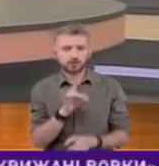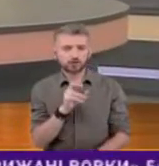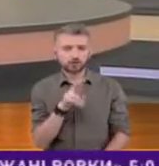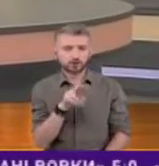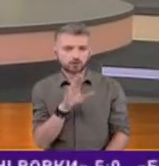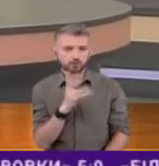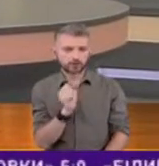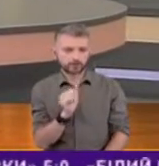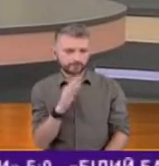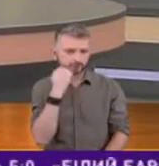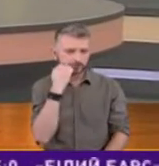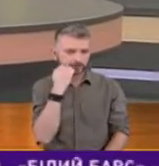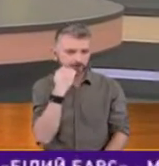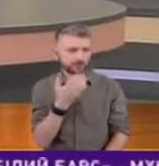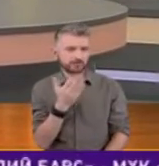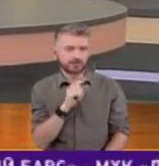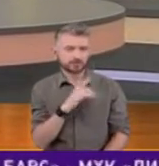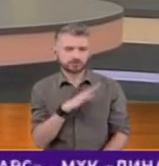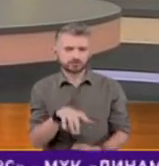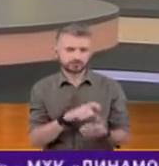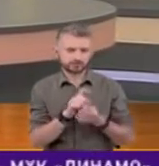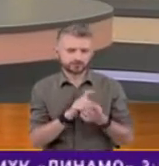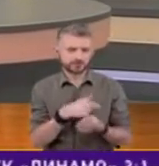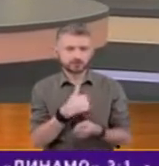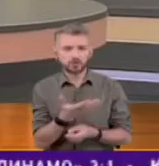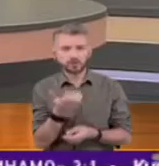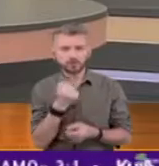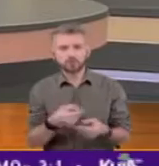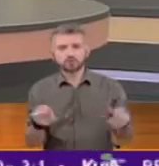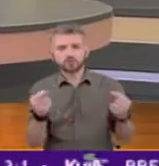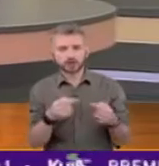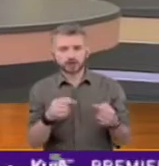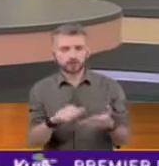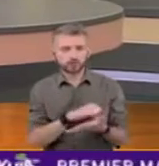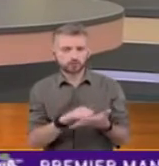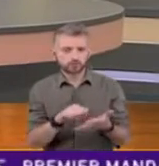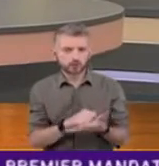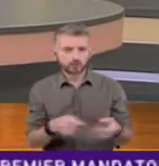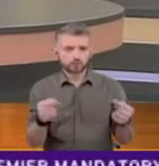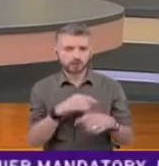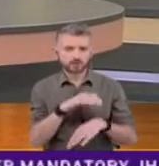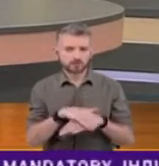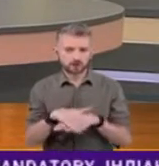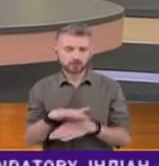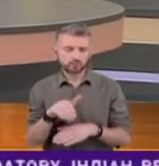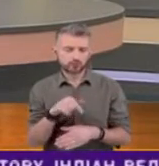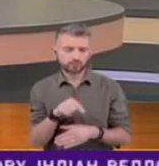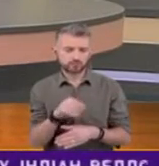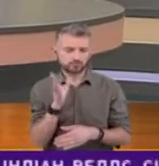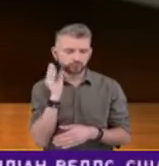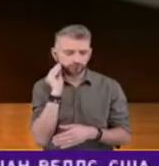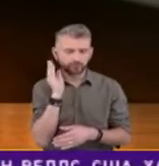Москві. Але давайте, щоб ми не жили чутками, ми отримуємо конкретні документи, конкретні факти і будемо по ним працювати.